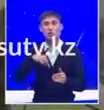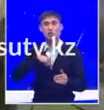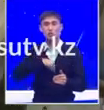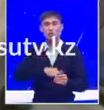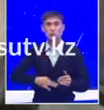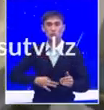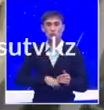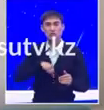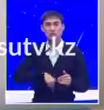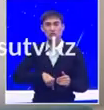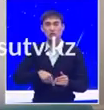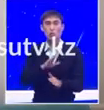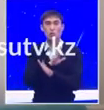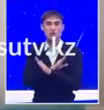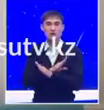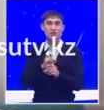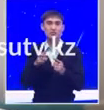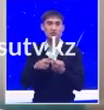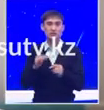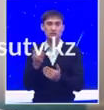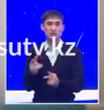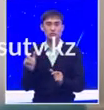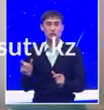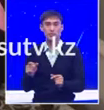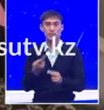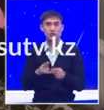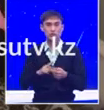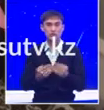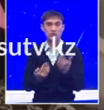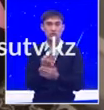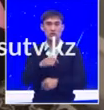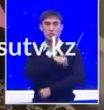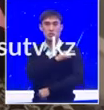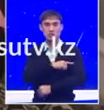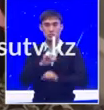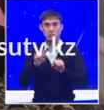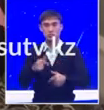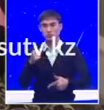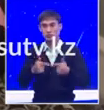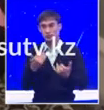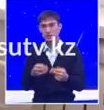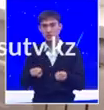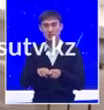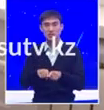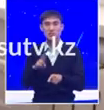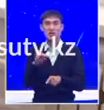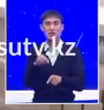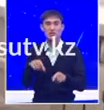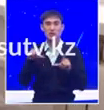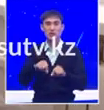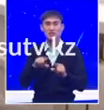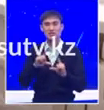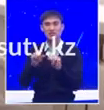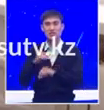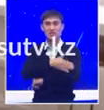диагнозом умирают. Но современная медицина должна и может с этим бороться. До сегодняшнего дня жителям области с таким диагнозом приходилось выезжать